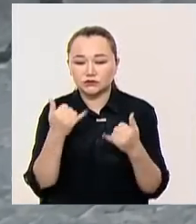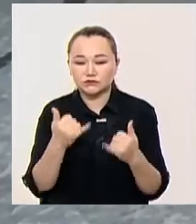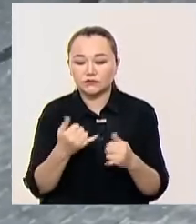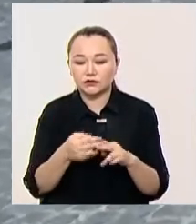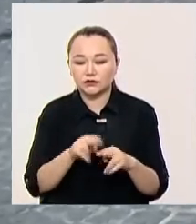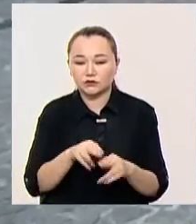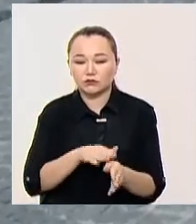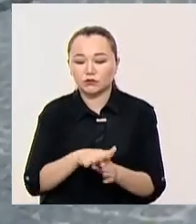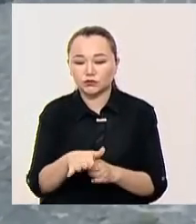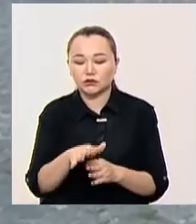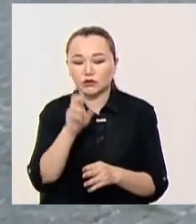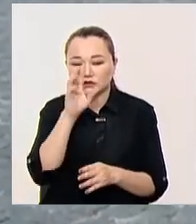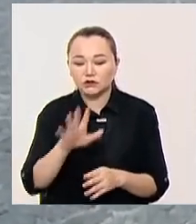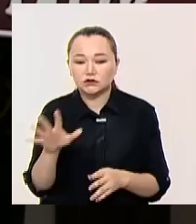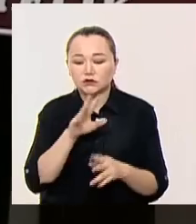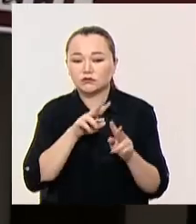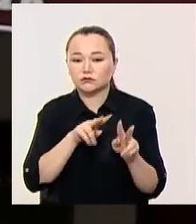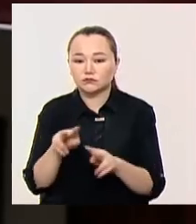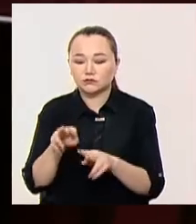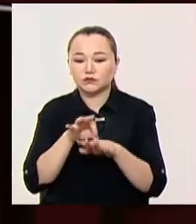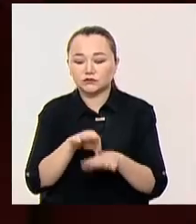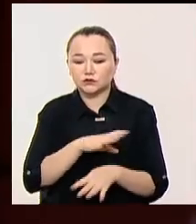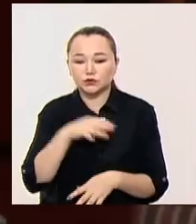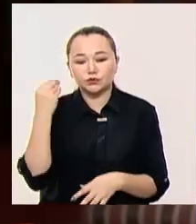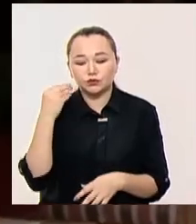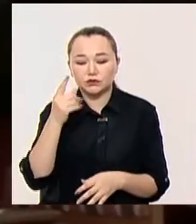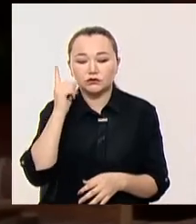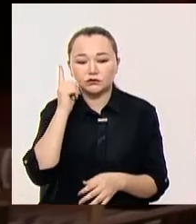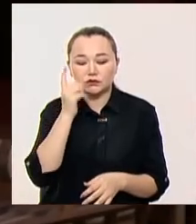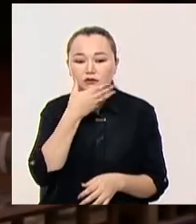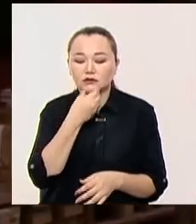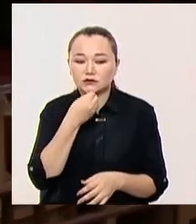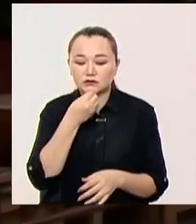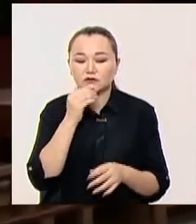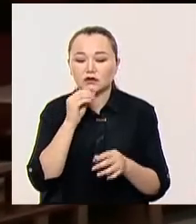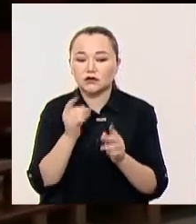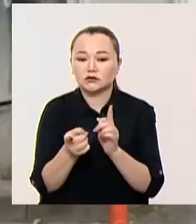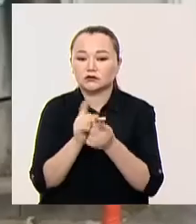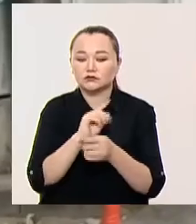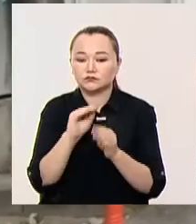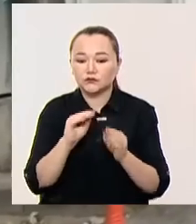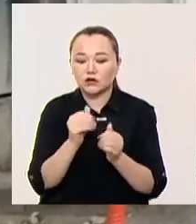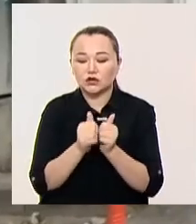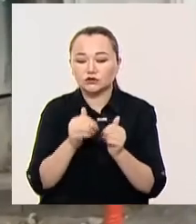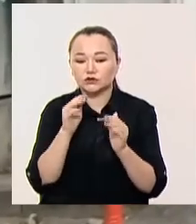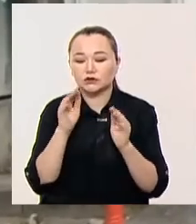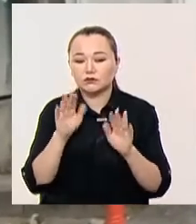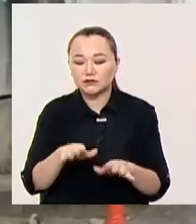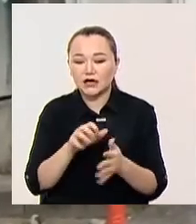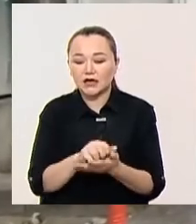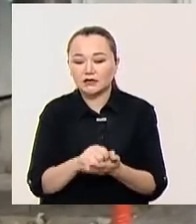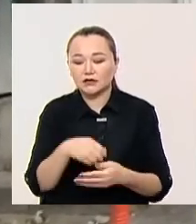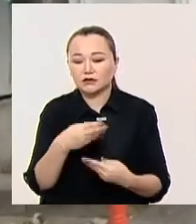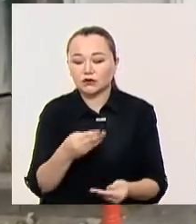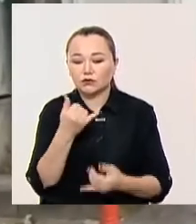бұл толық мемлекеттің бақылауына өткен. Түріктер көнені әдемі кәдеге жаратуға көшкен. Әр үйді жергілікті жұртқа жалға беріп,